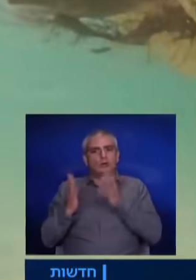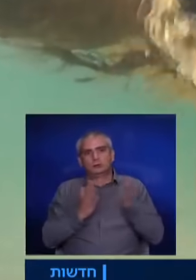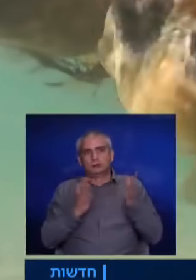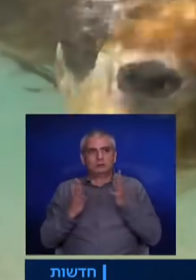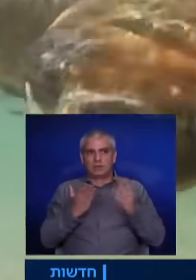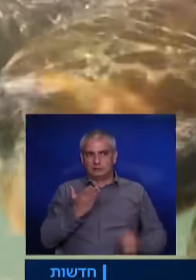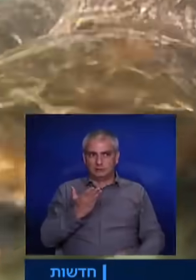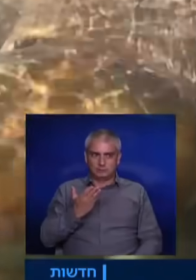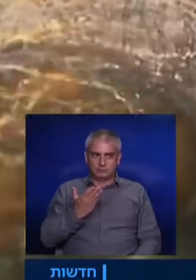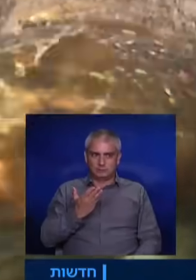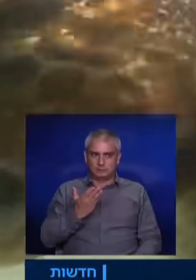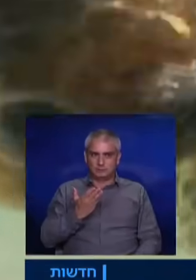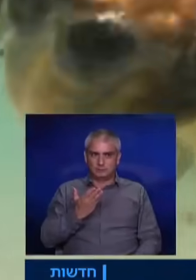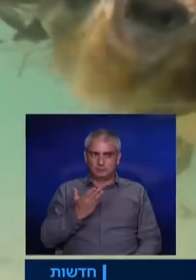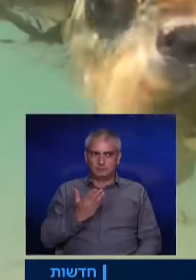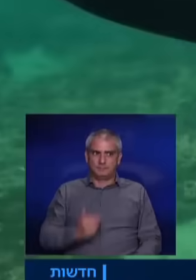זז.